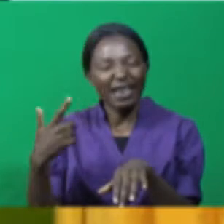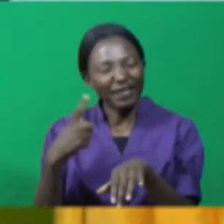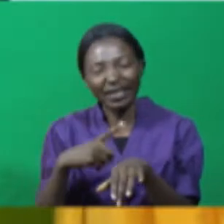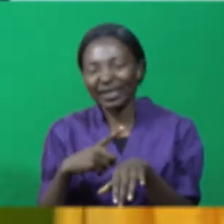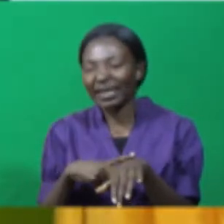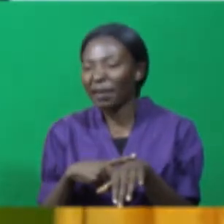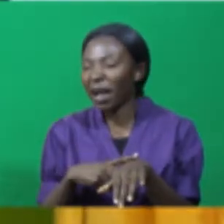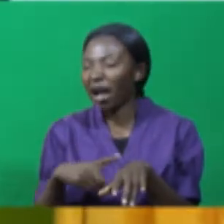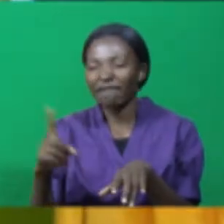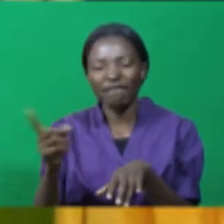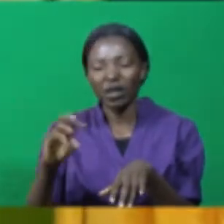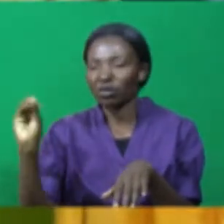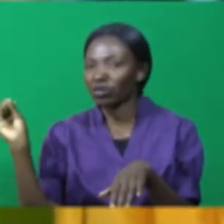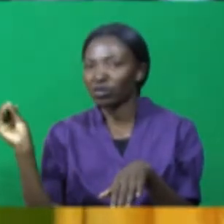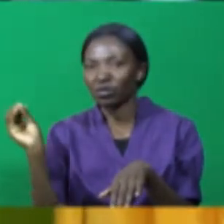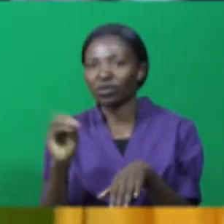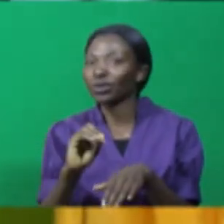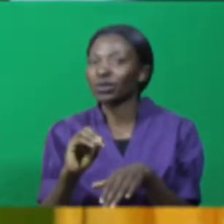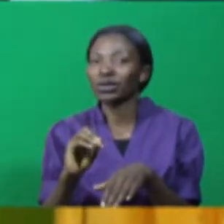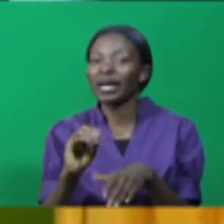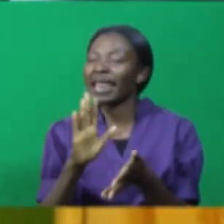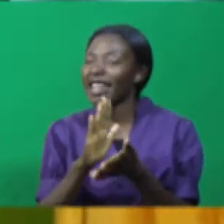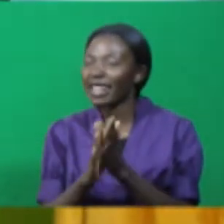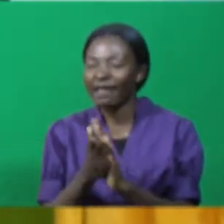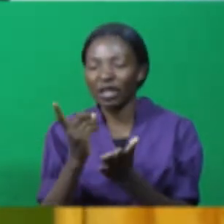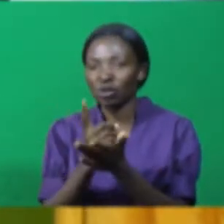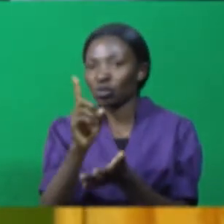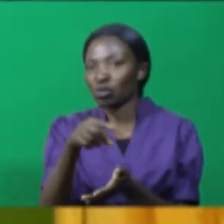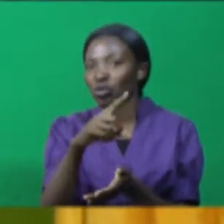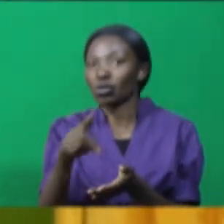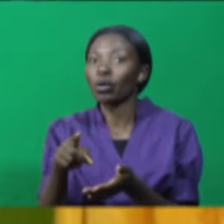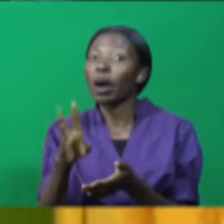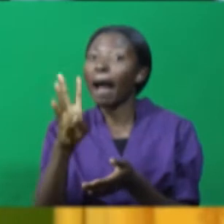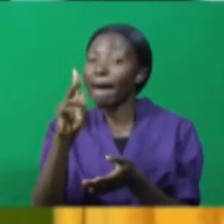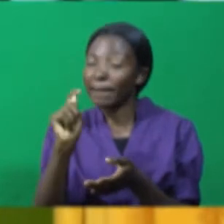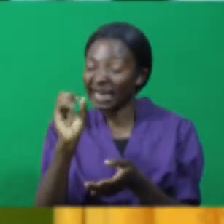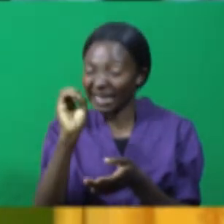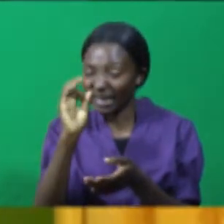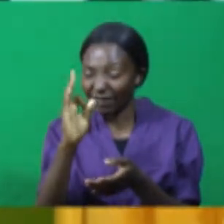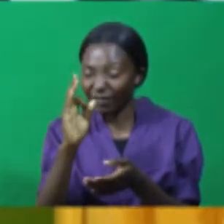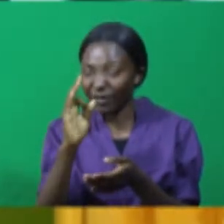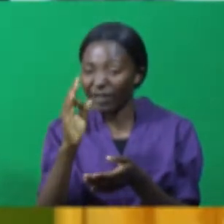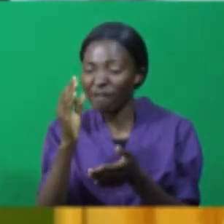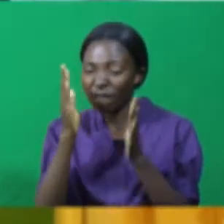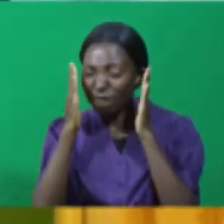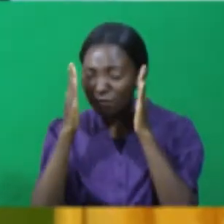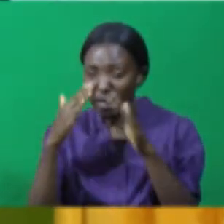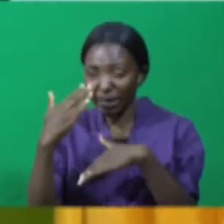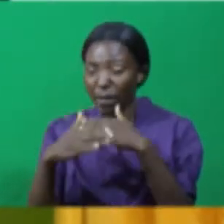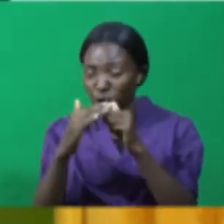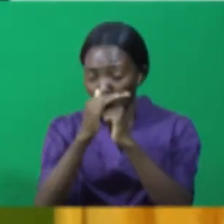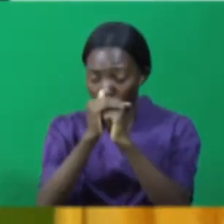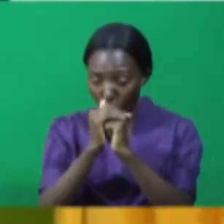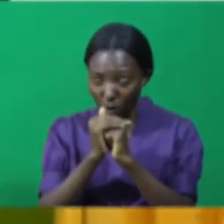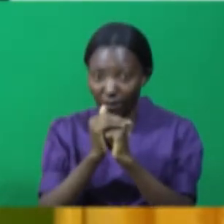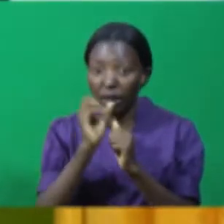Zvese zvaibuda zviri clear chera kuongororwa sei hapana mhosva yavaimbata. All right. Zvikanzi mukaronga panyaya dzekunamata.